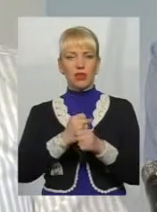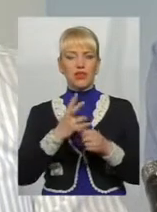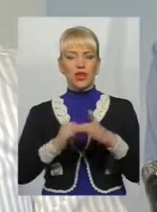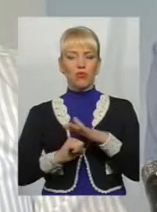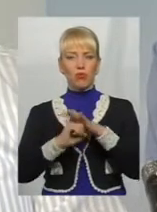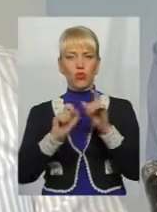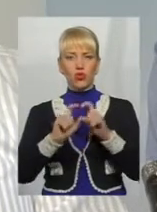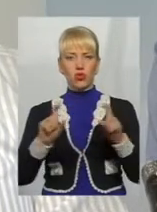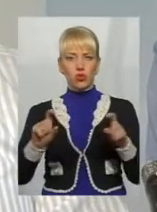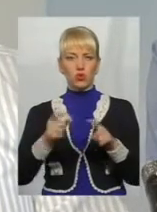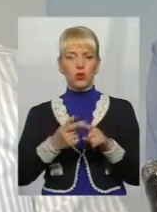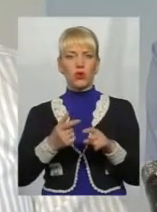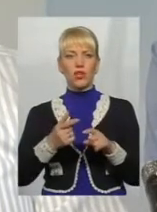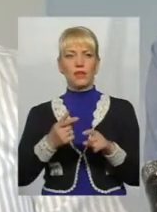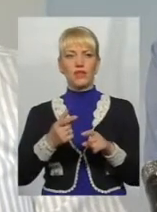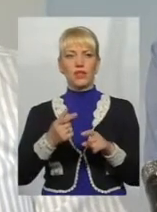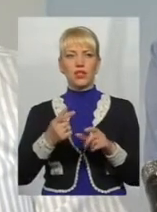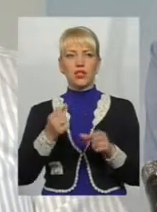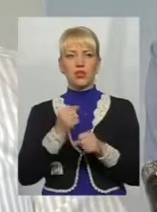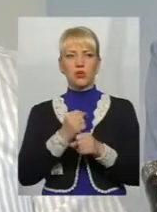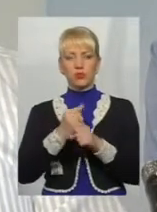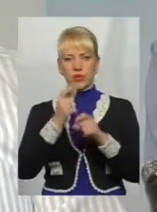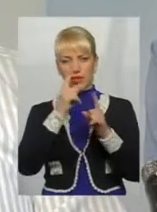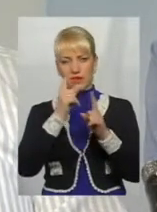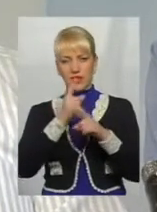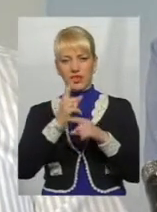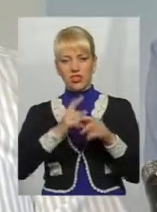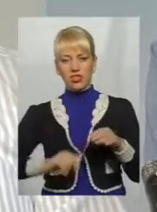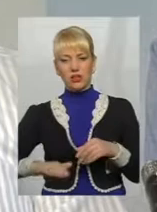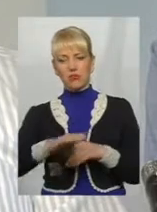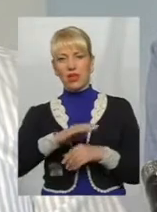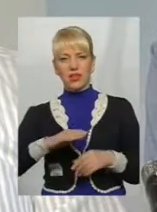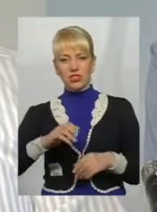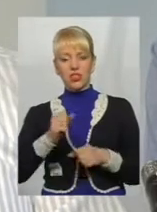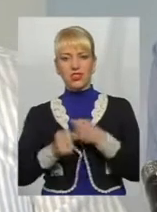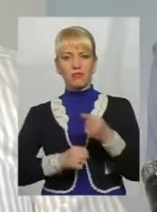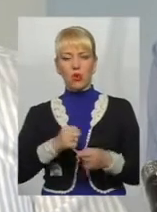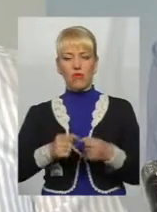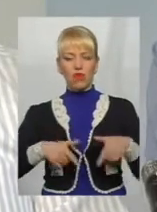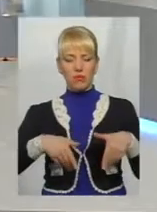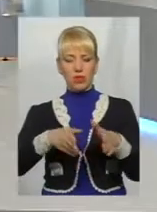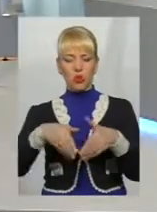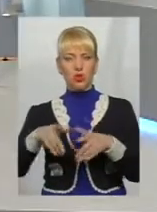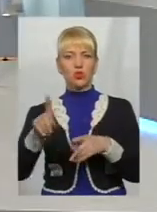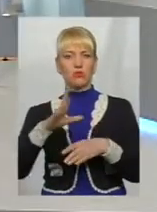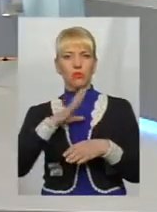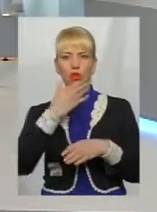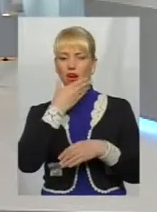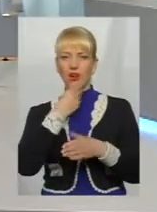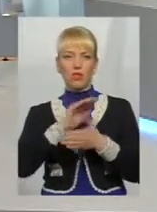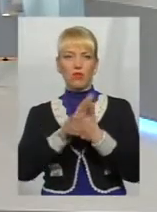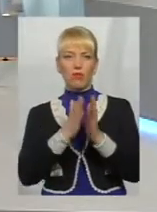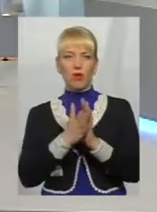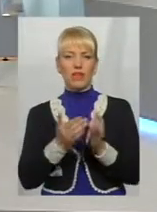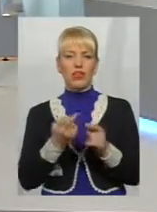в Судилкові, зробити невеличкий майданчик там з біговими доріжками, щоб були належні умови для